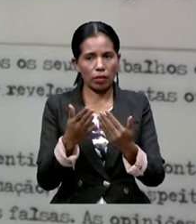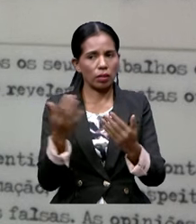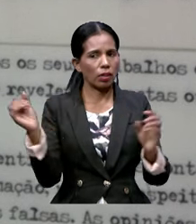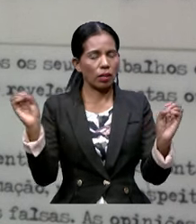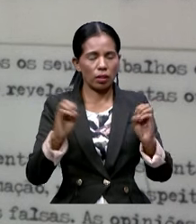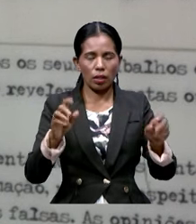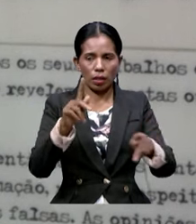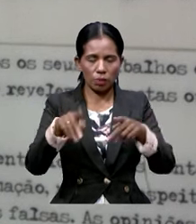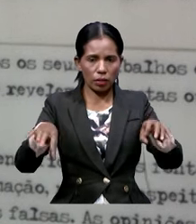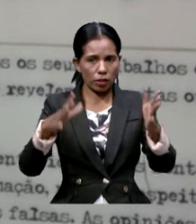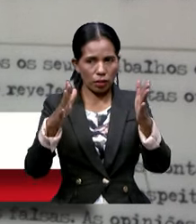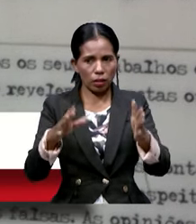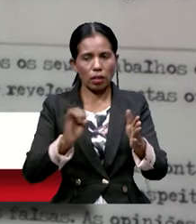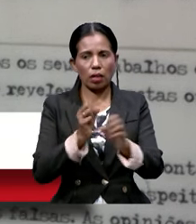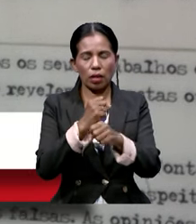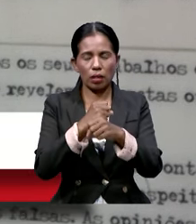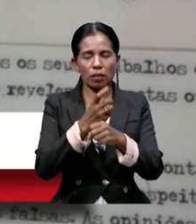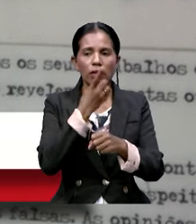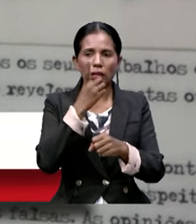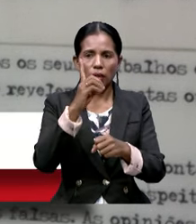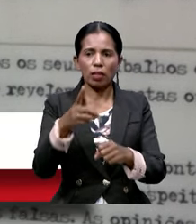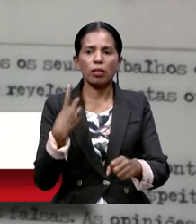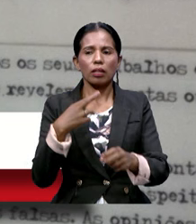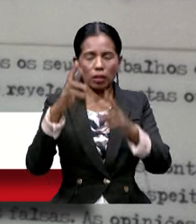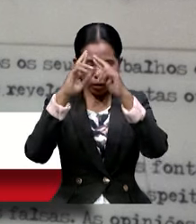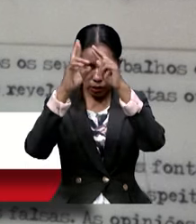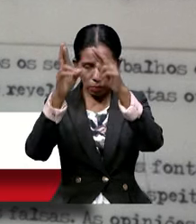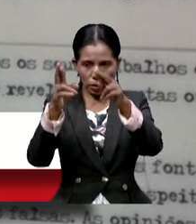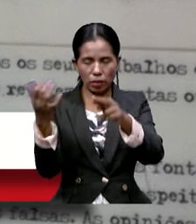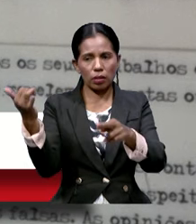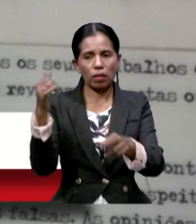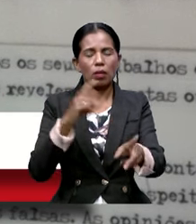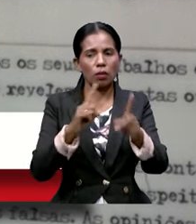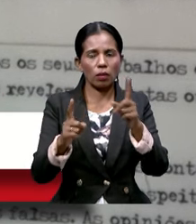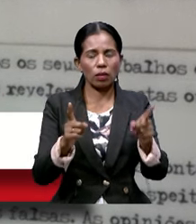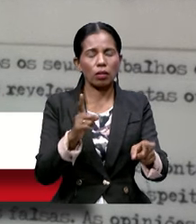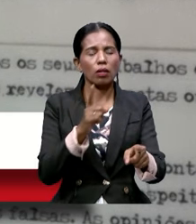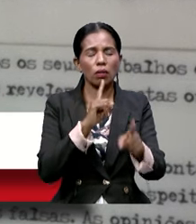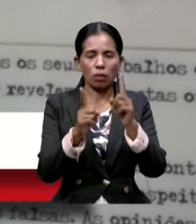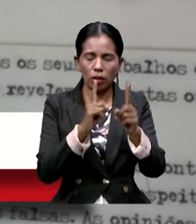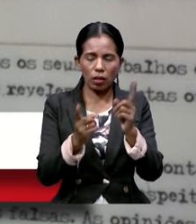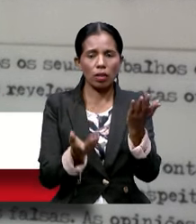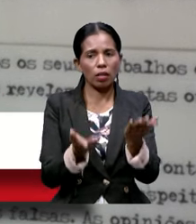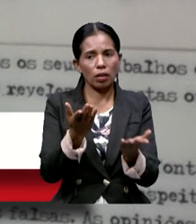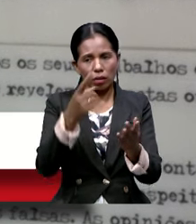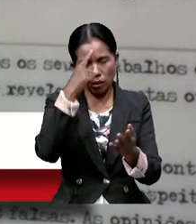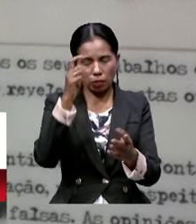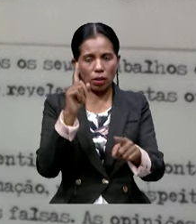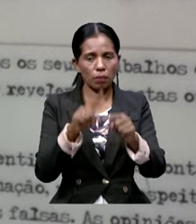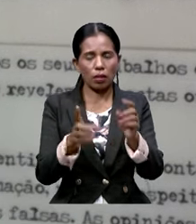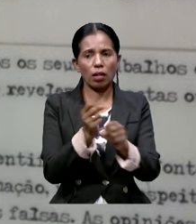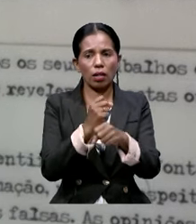empregados. Ne hal deklarasau ndet ita respeta sira posisau mes kuliah sesansar hanya sukat tambala bel hal deklarasau sira